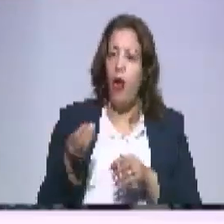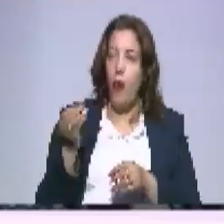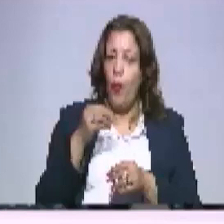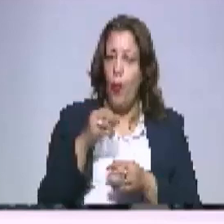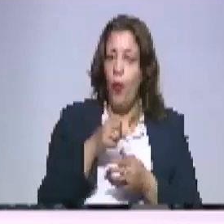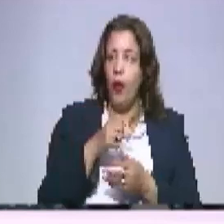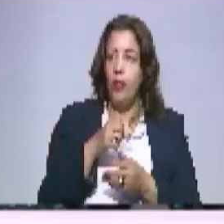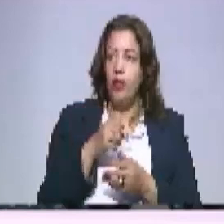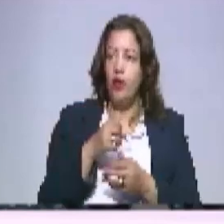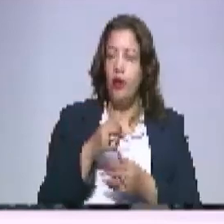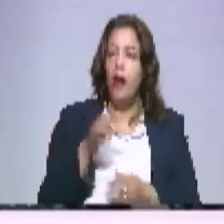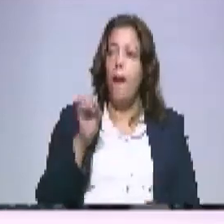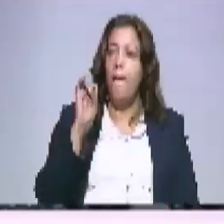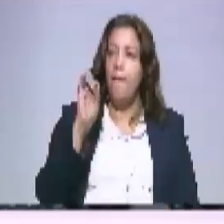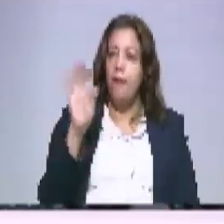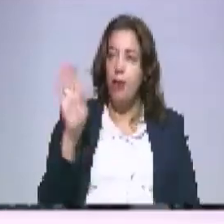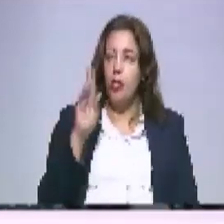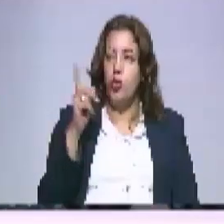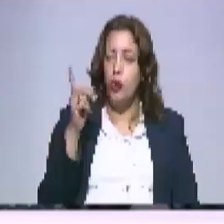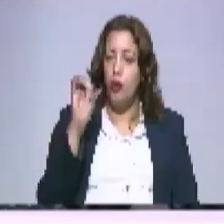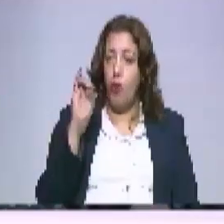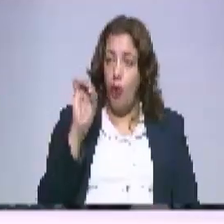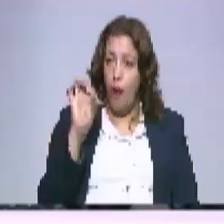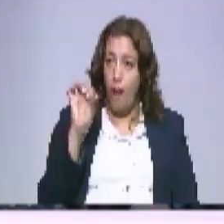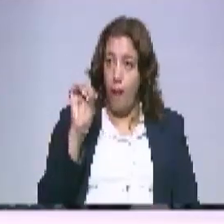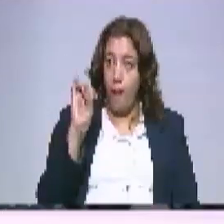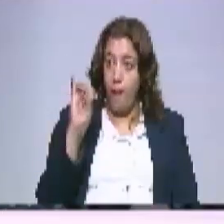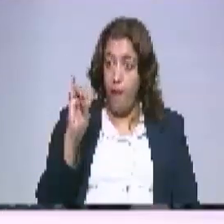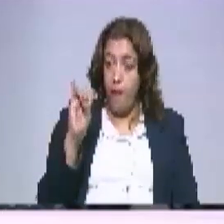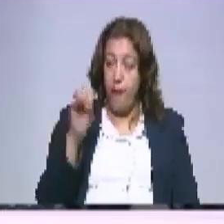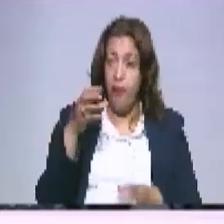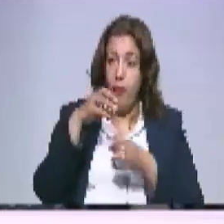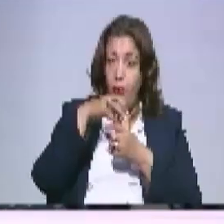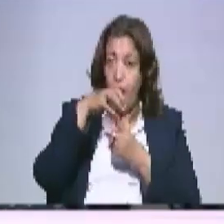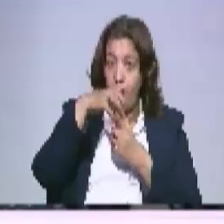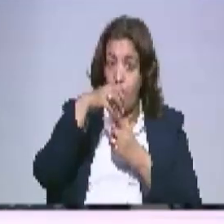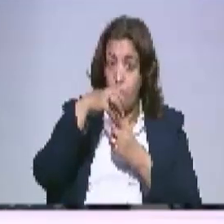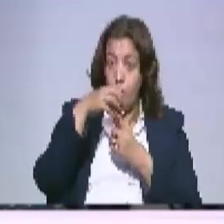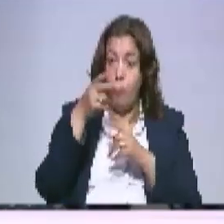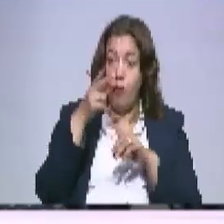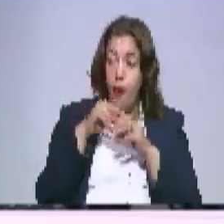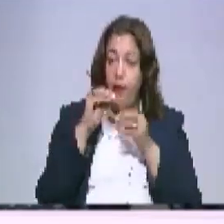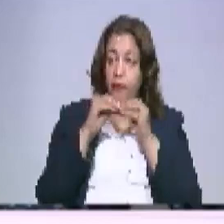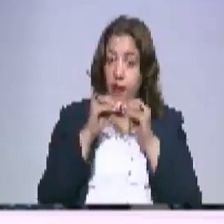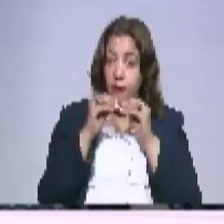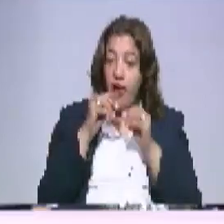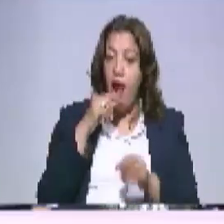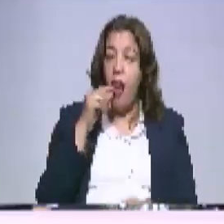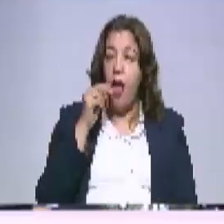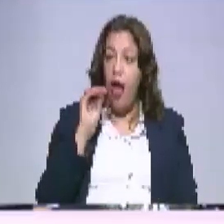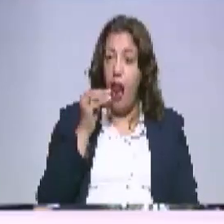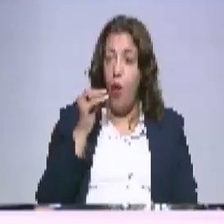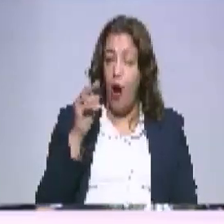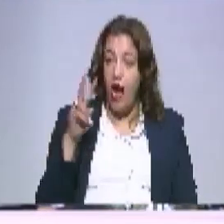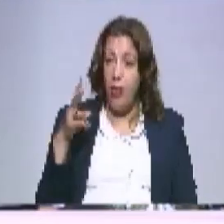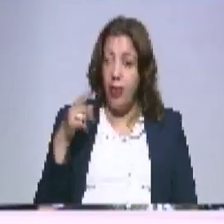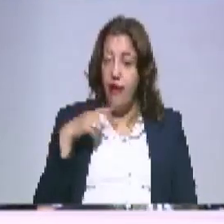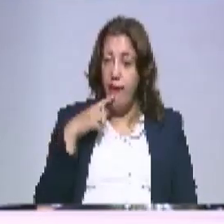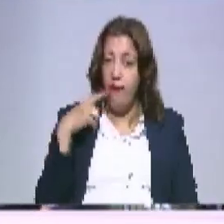عليه المشروم والفلفل الألوان ودخله الفرن تاني. القرنبيط ده رائع وريحته جميلة وطعمه مختلف